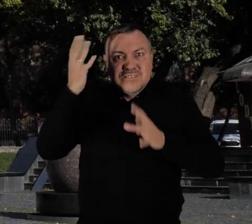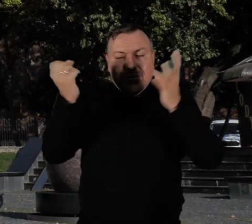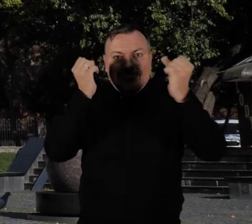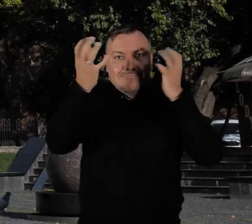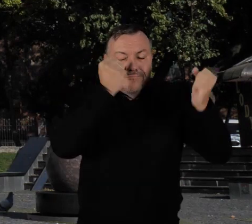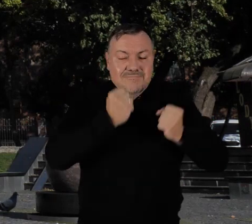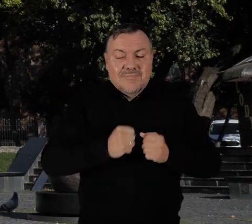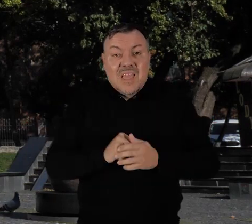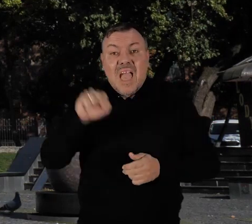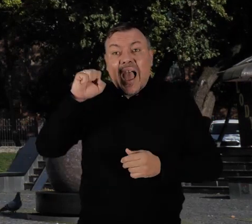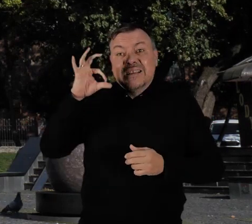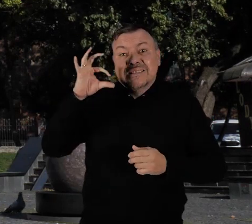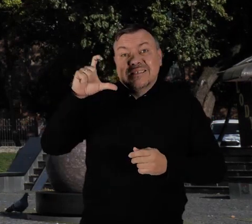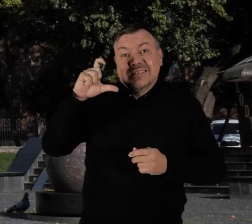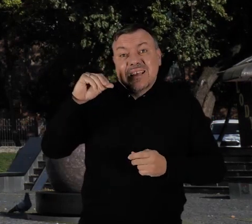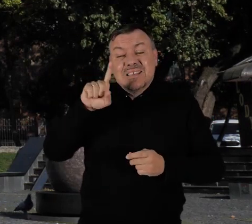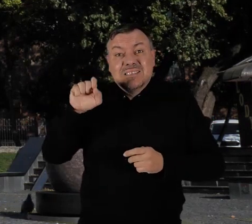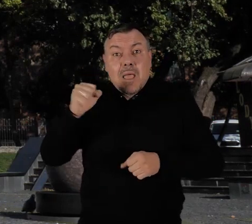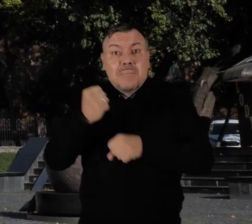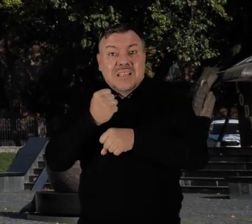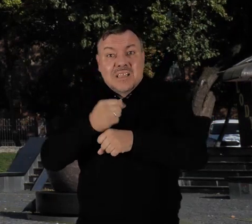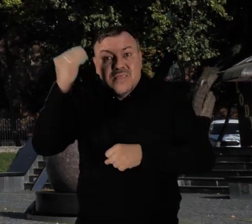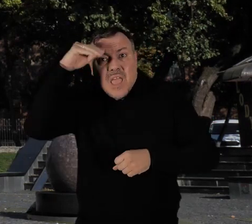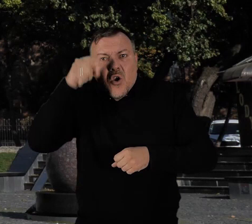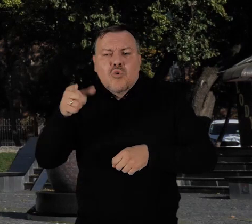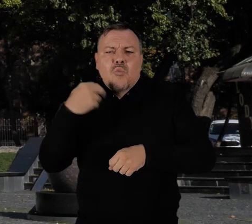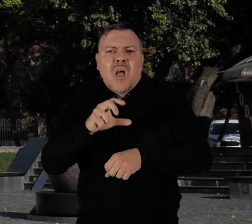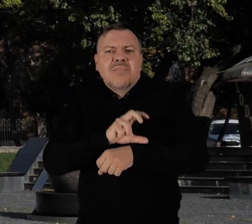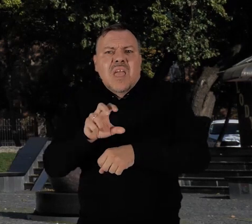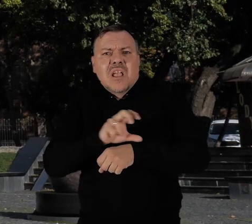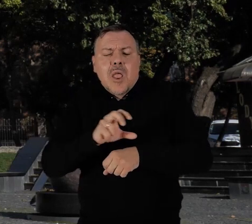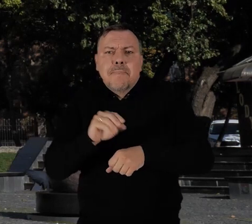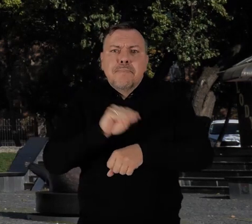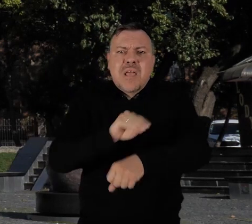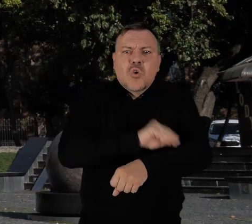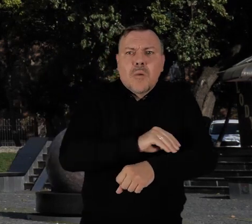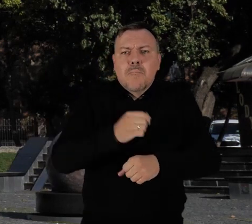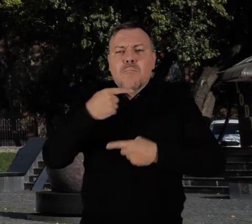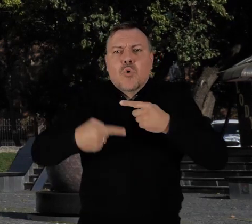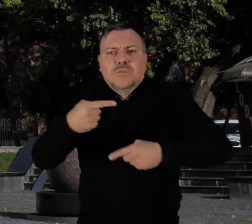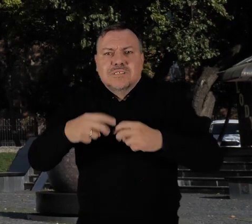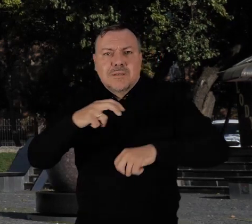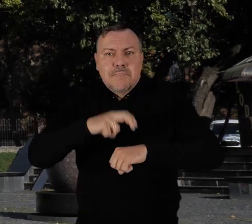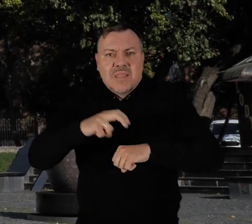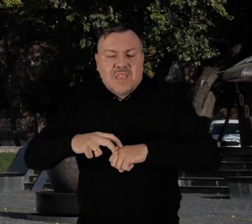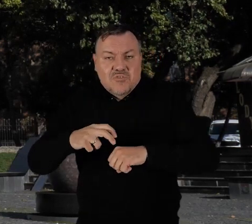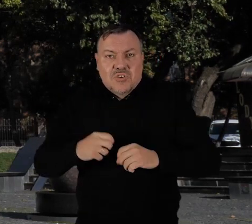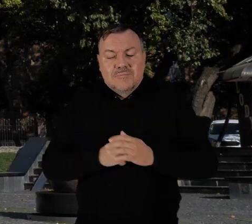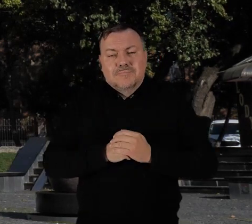wiedzy. Asceza pracy naukowej coraz bardziej stawała się techniką, metodyką procesu